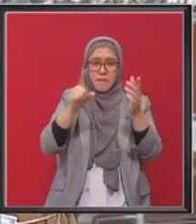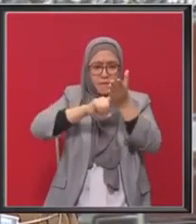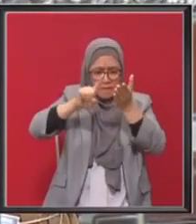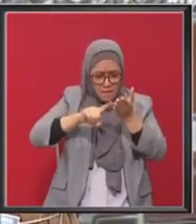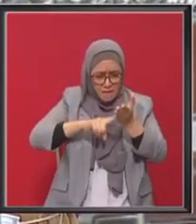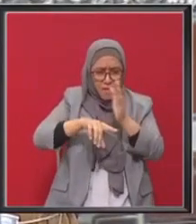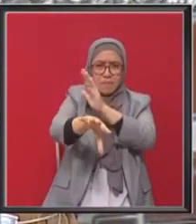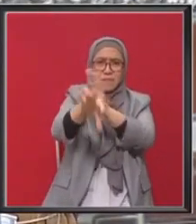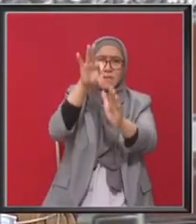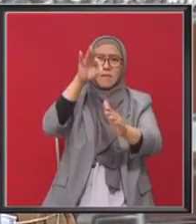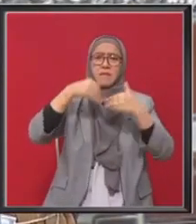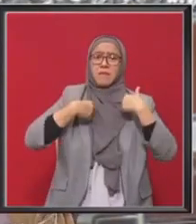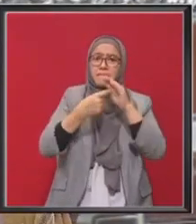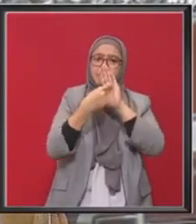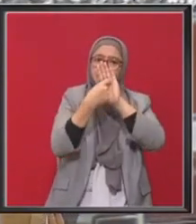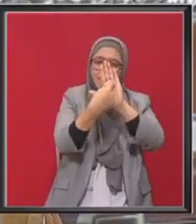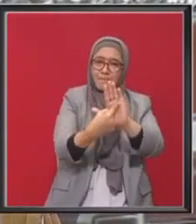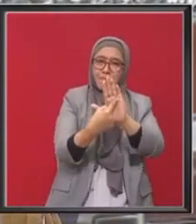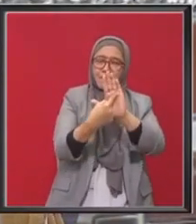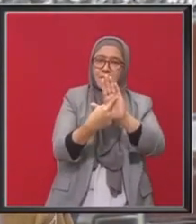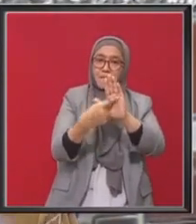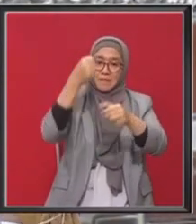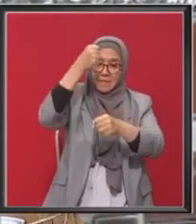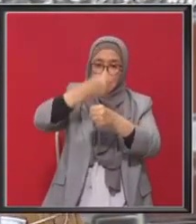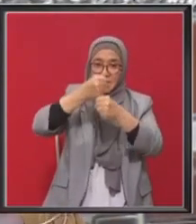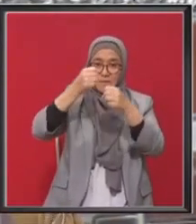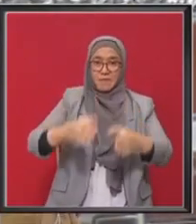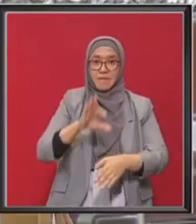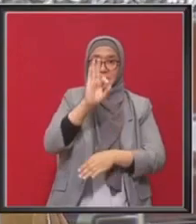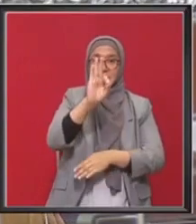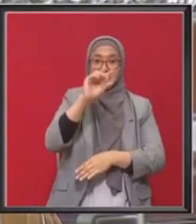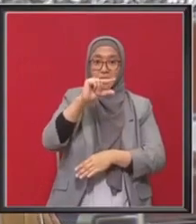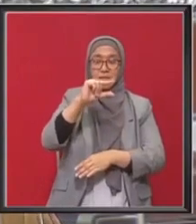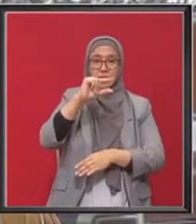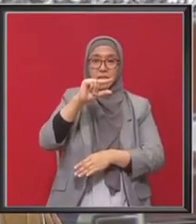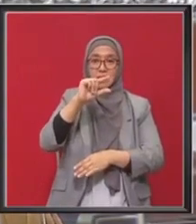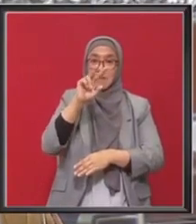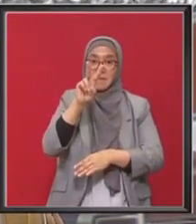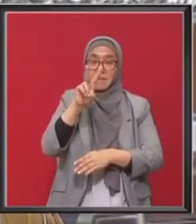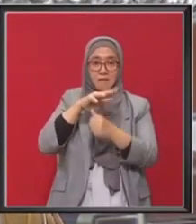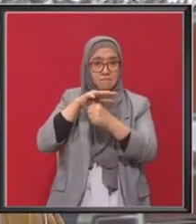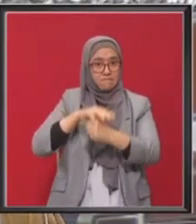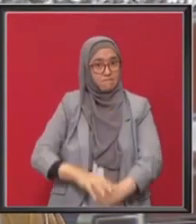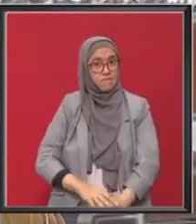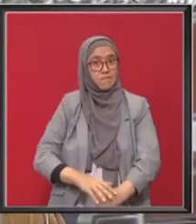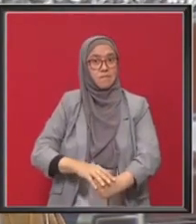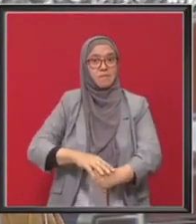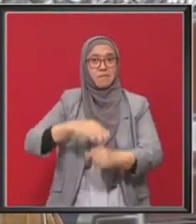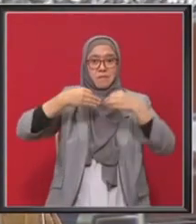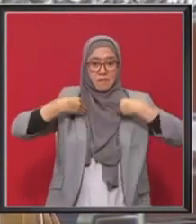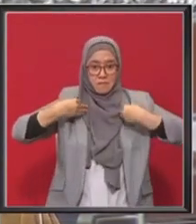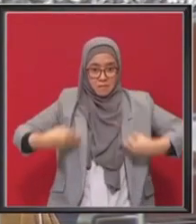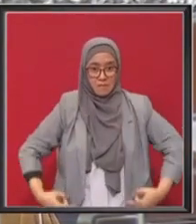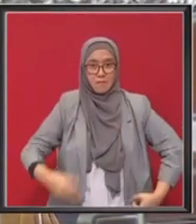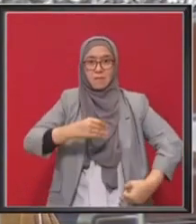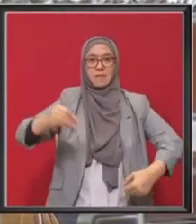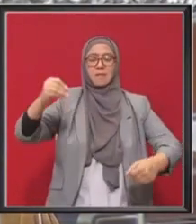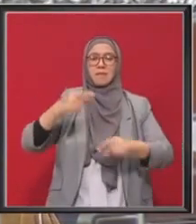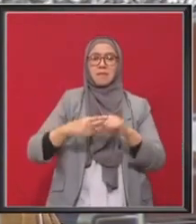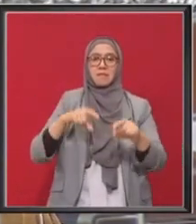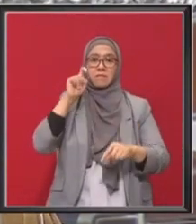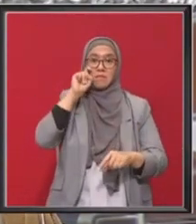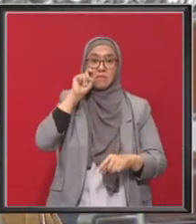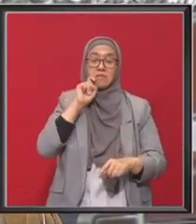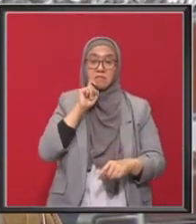terdapat petunjuk terdapat petunjuk pekerjaan GB telah ditindas secara fisikal dan seksual ditakutkan